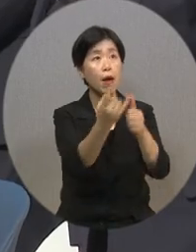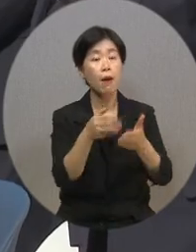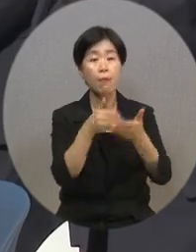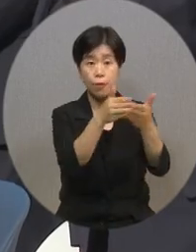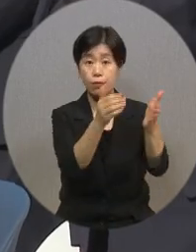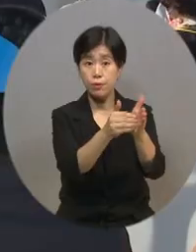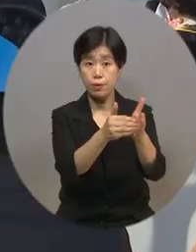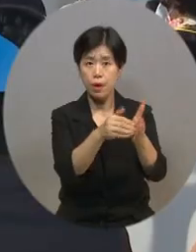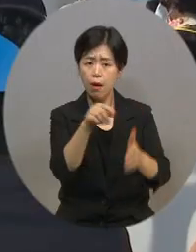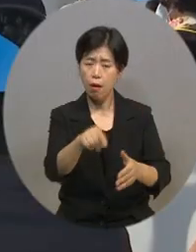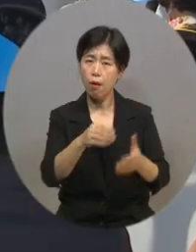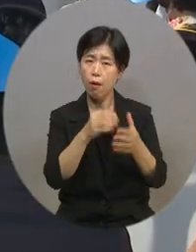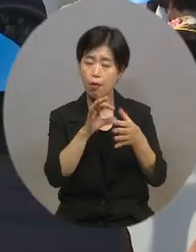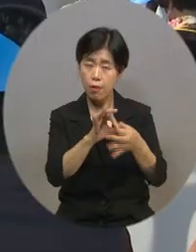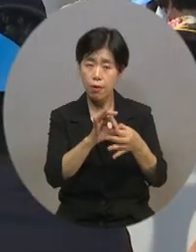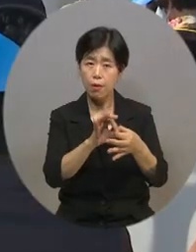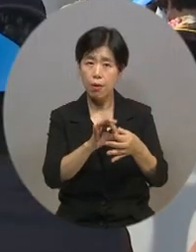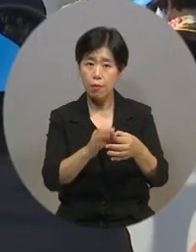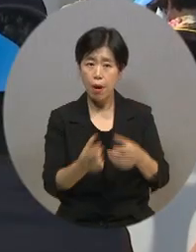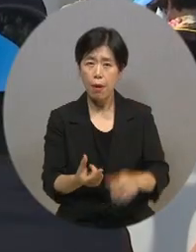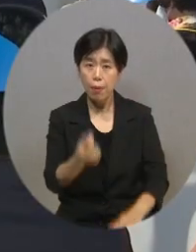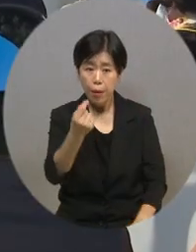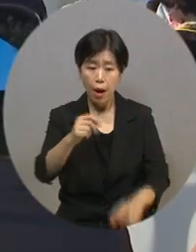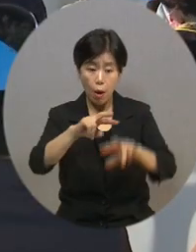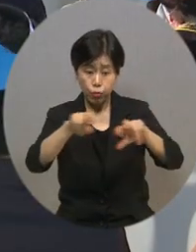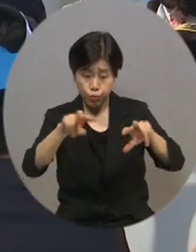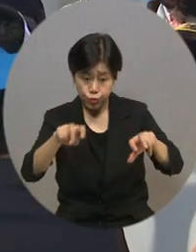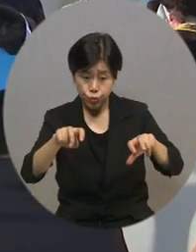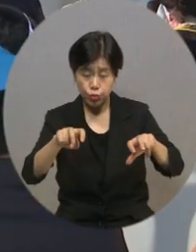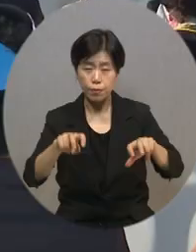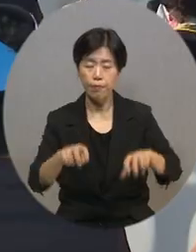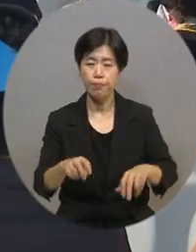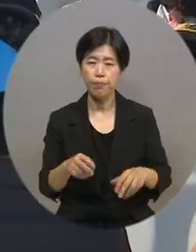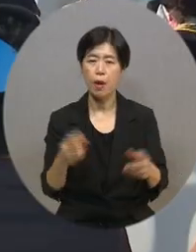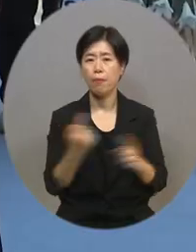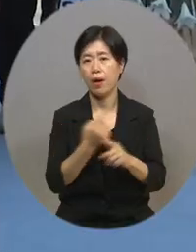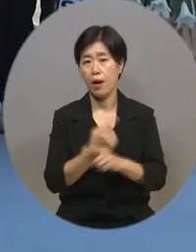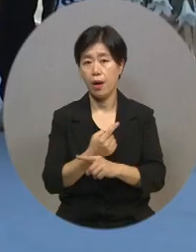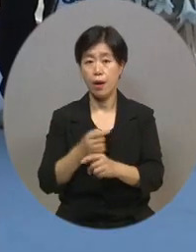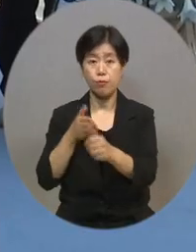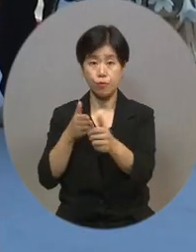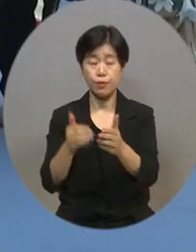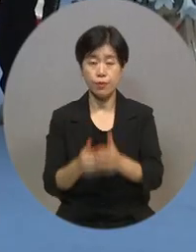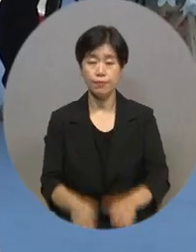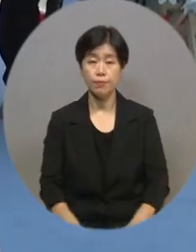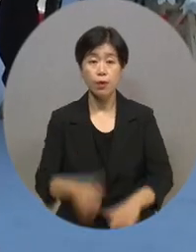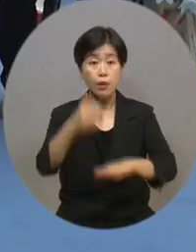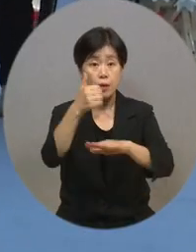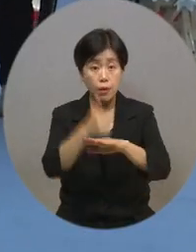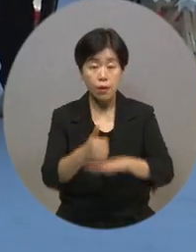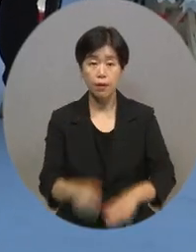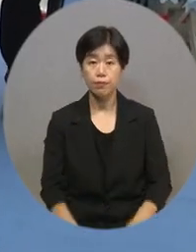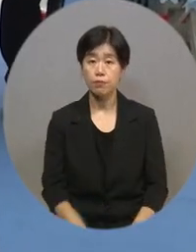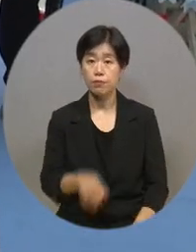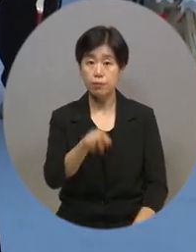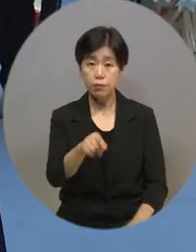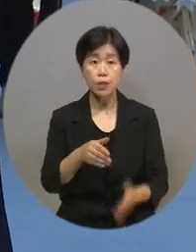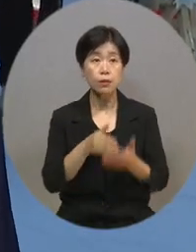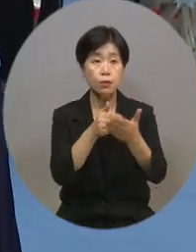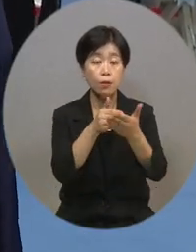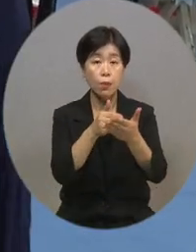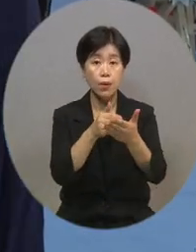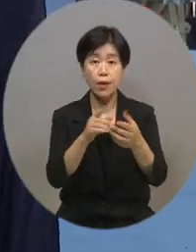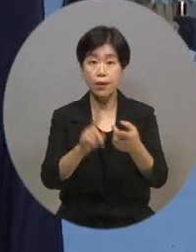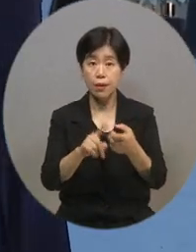신속한 진상규명 조사를 위해 업무 처리 지침의 개정을 요청했습니다. 그 결과 진상규명 신고 접수에